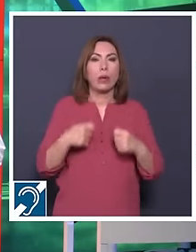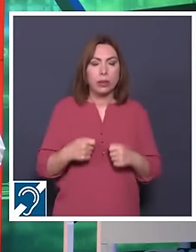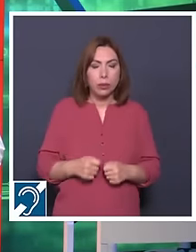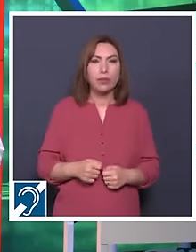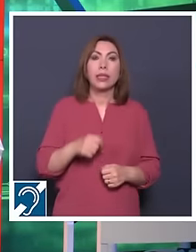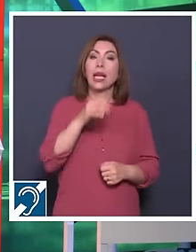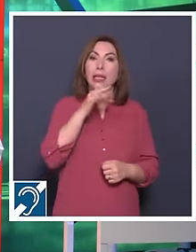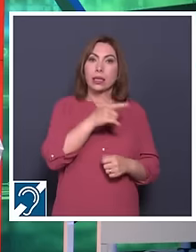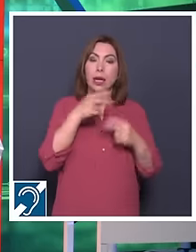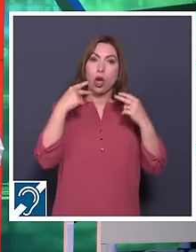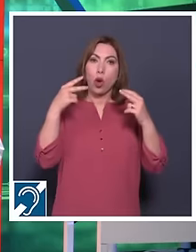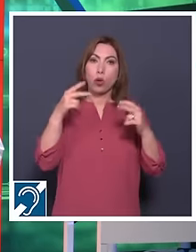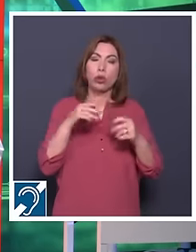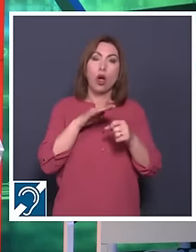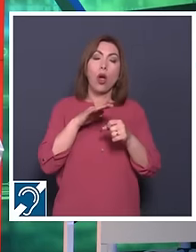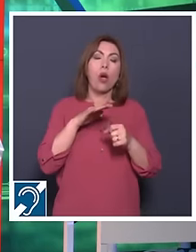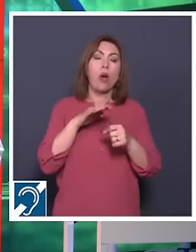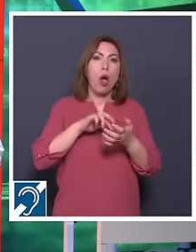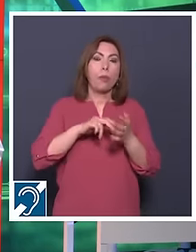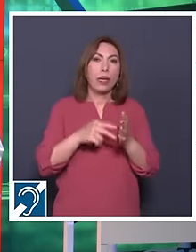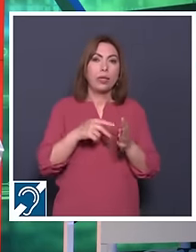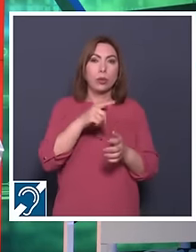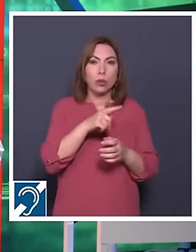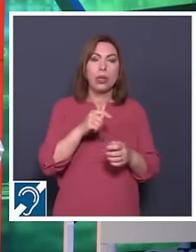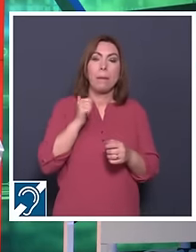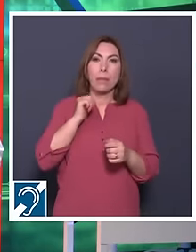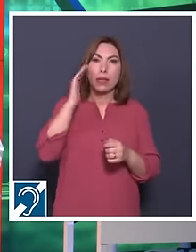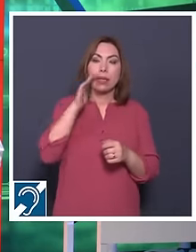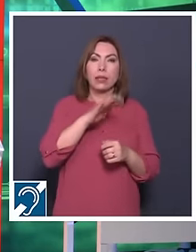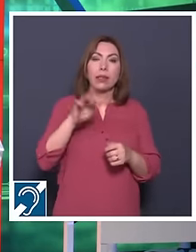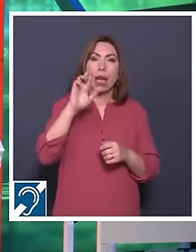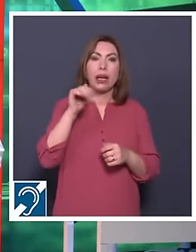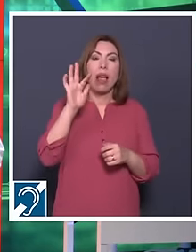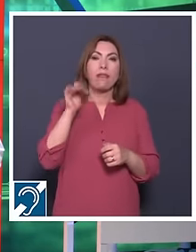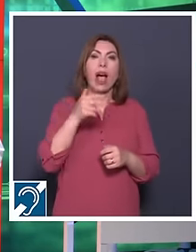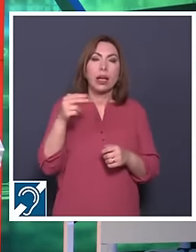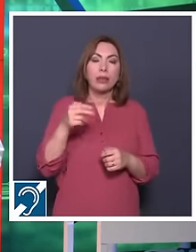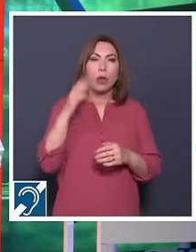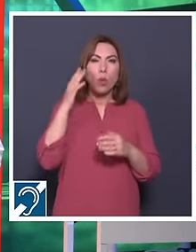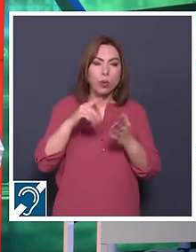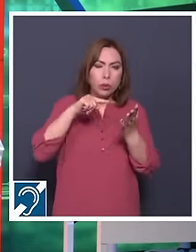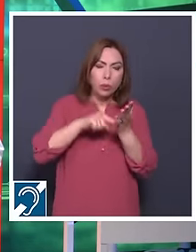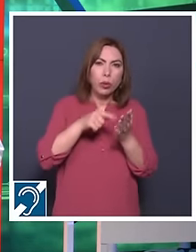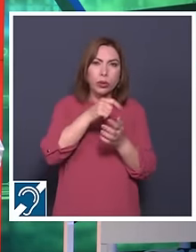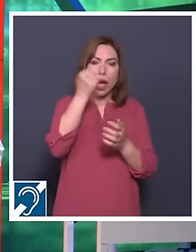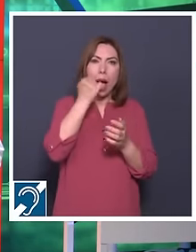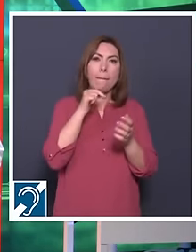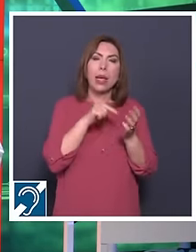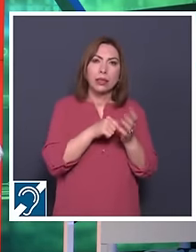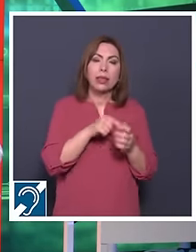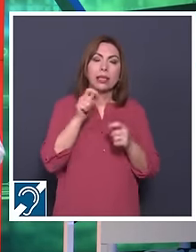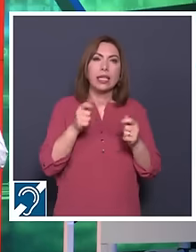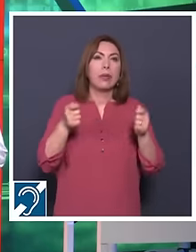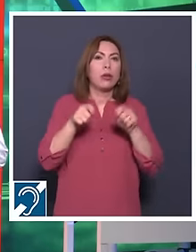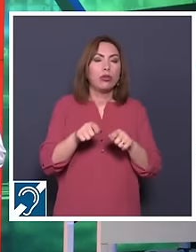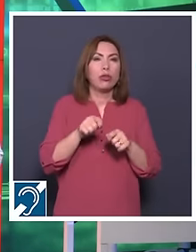continuă operațiunea militară în Rafah, oraș considerat ultimul bastion al grupării Hamas. Despre discuțiile privind încetarea focului